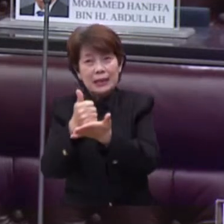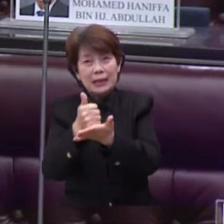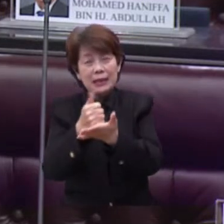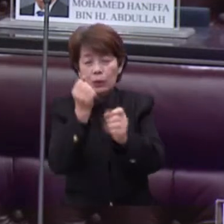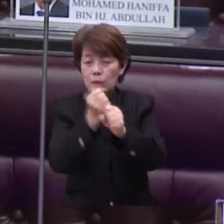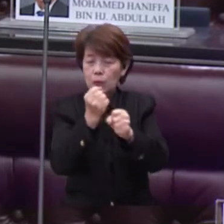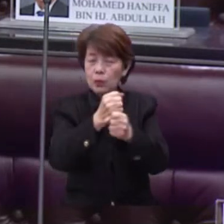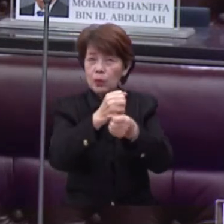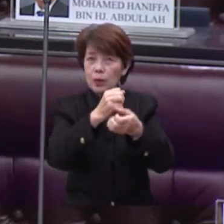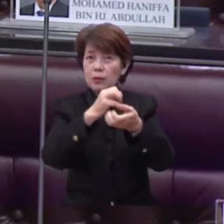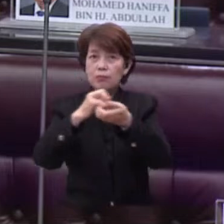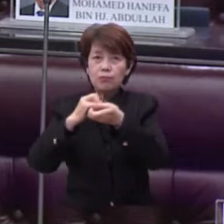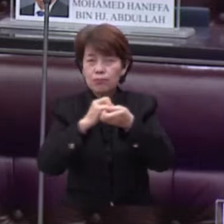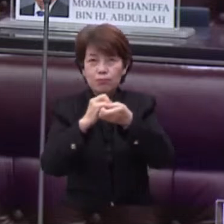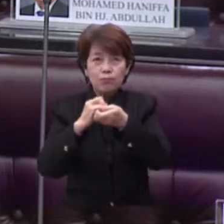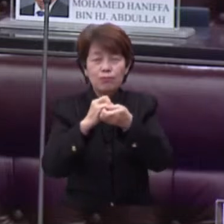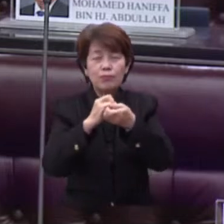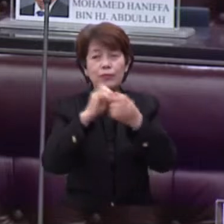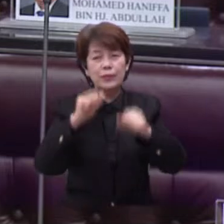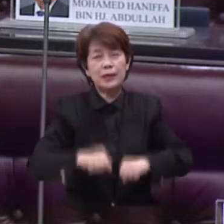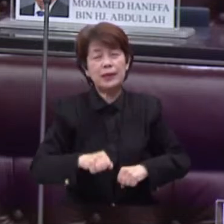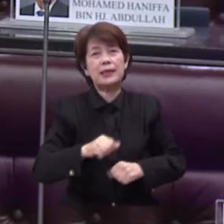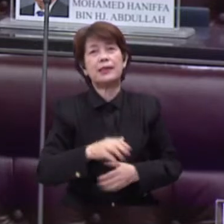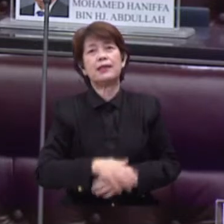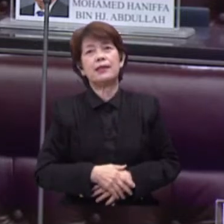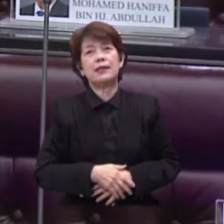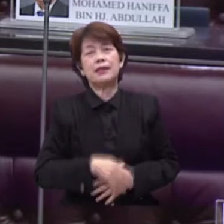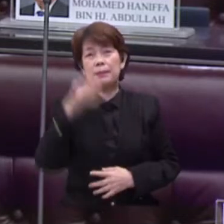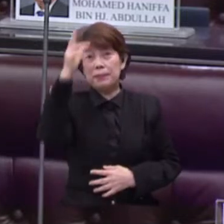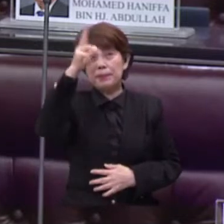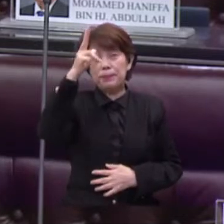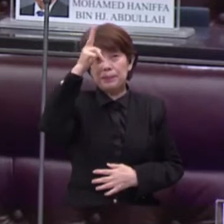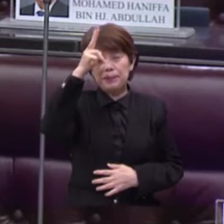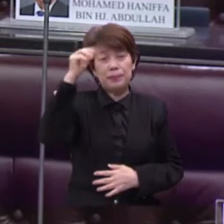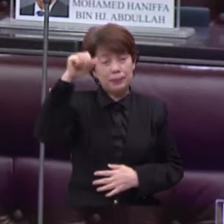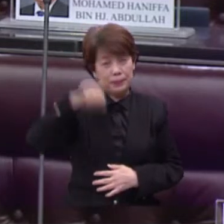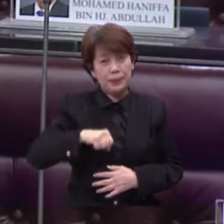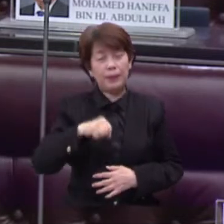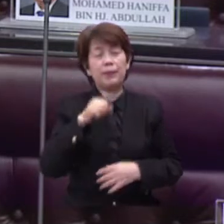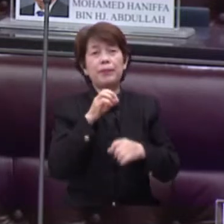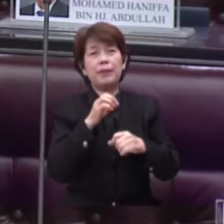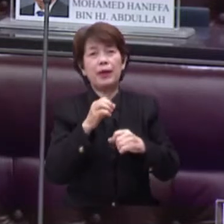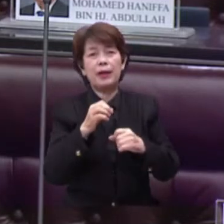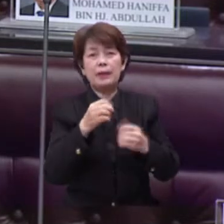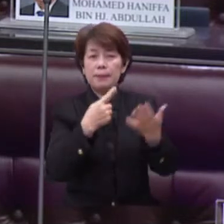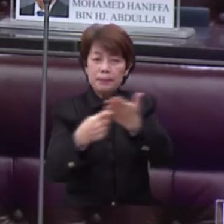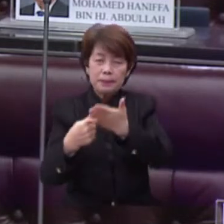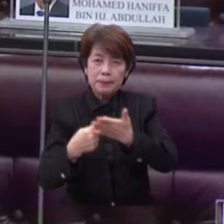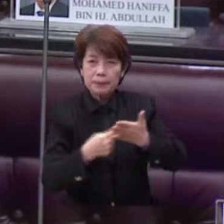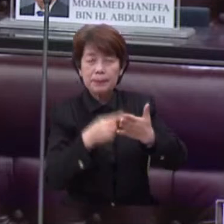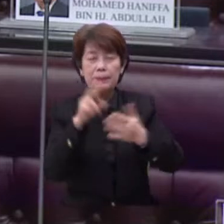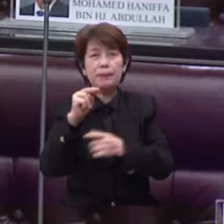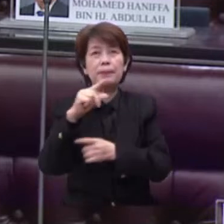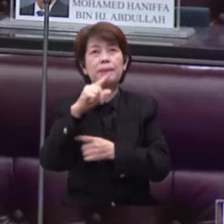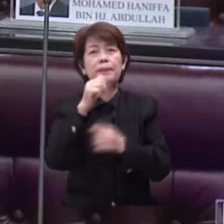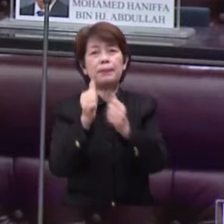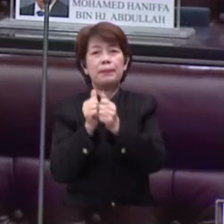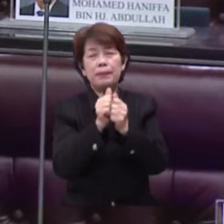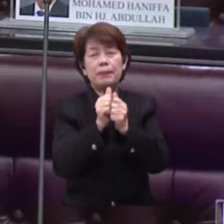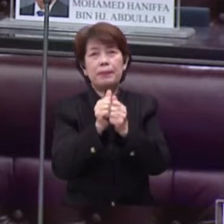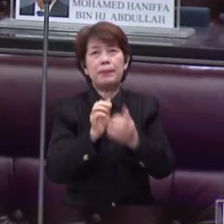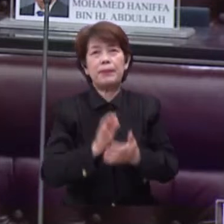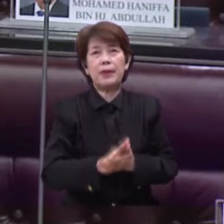mereka dan Angle mana kerajaan tidak perlu mencampur tangan taksi ini petuah menjaga nyawa ini merupakan satu